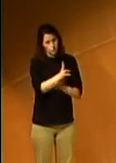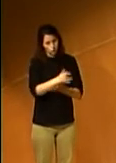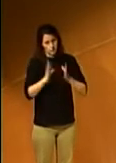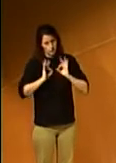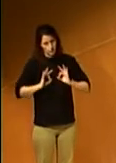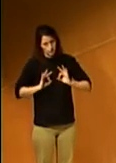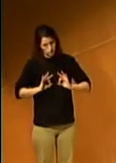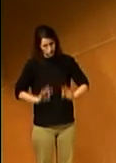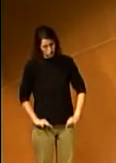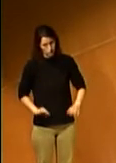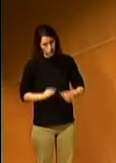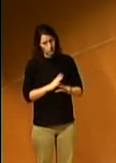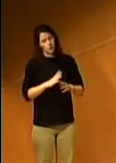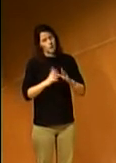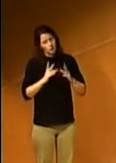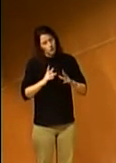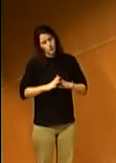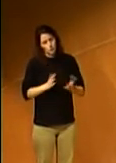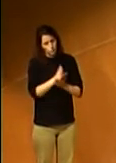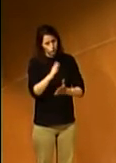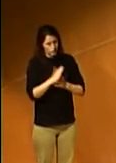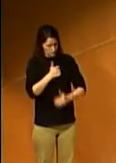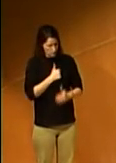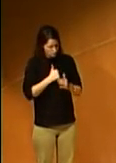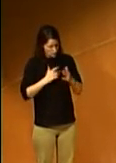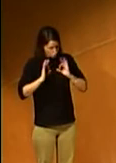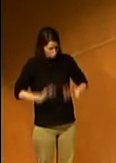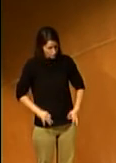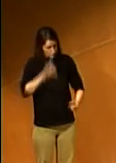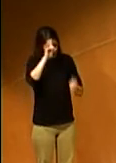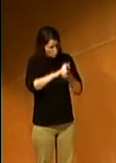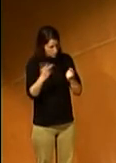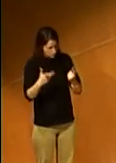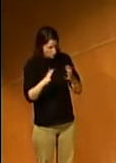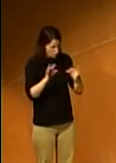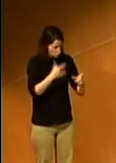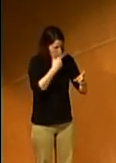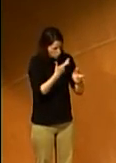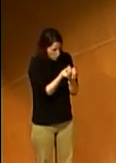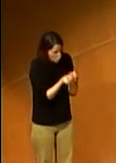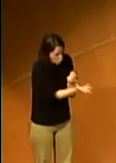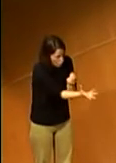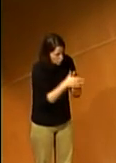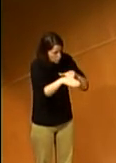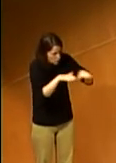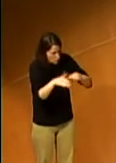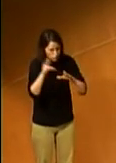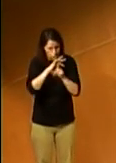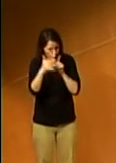élèves, participe à la vie du lycée pour faire fructifier les acquis de socialisation et aussi